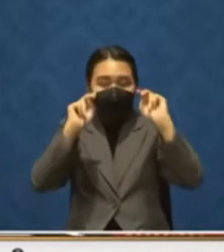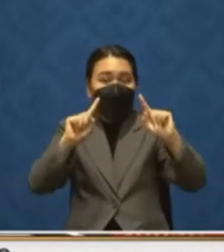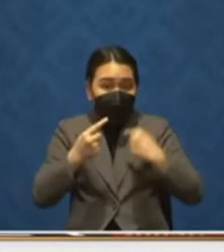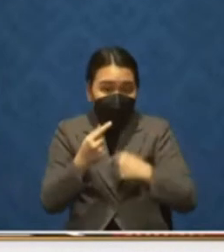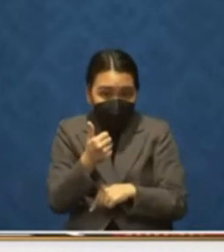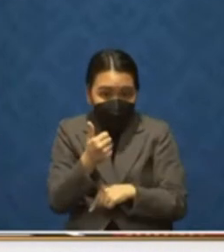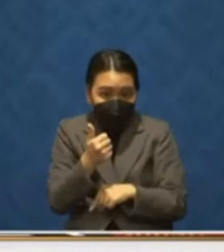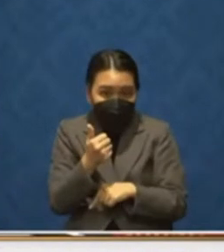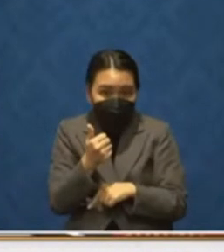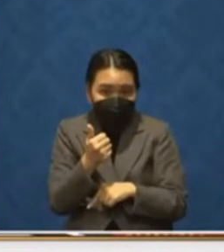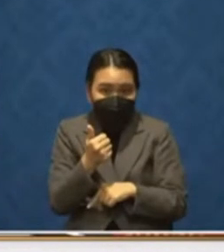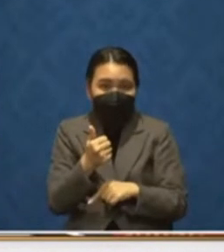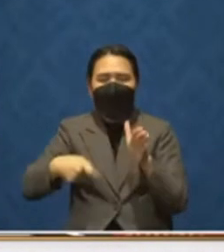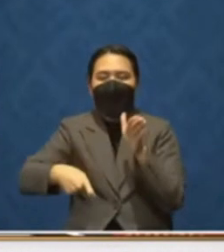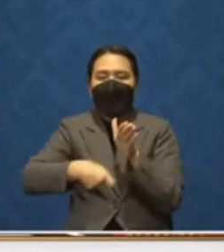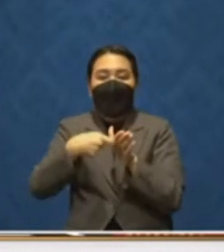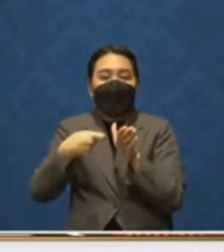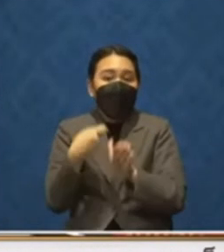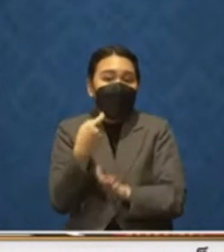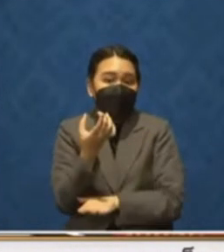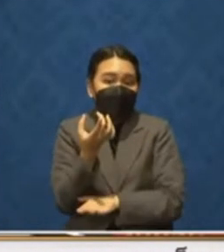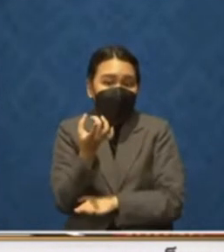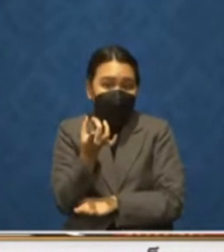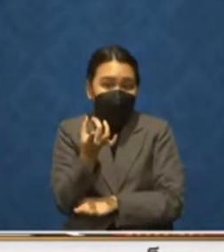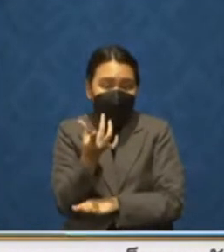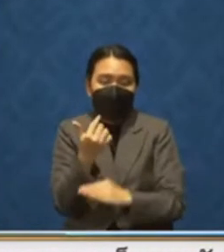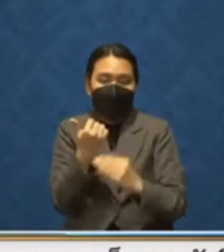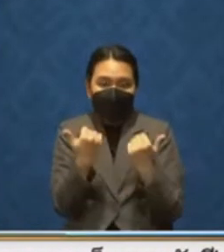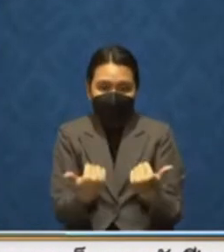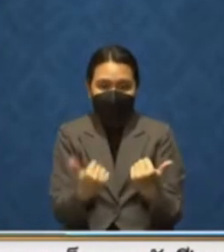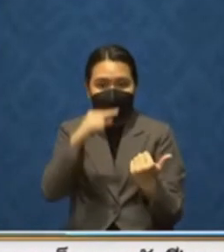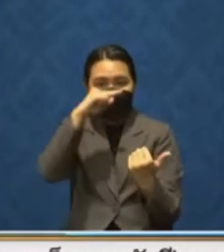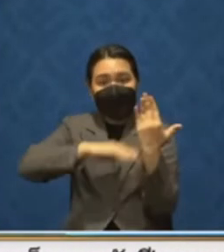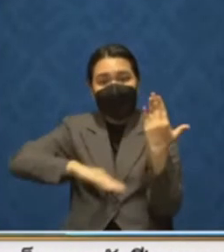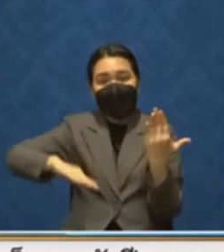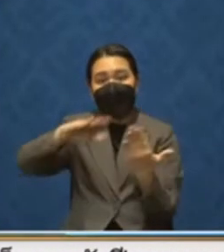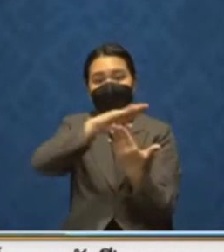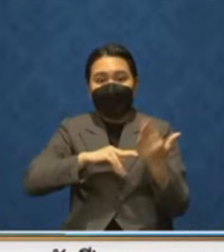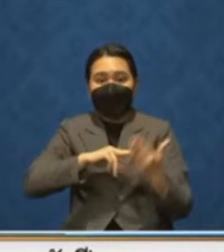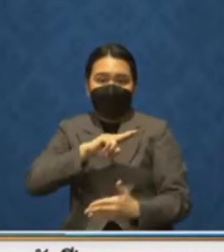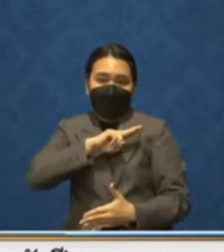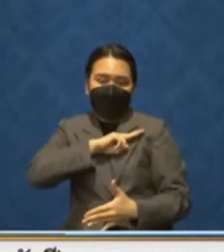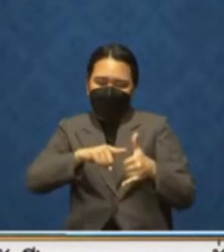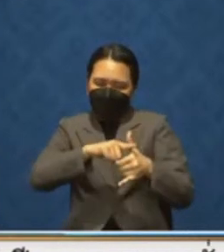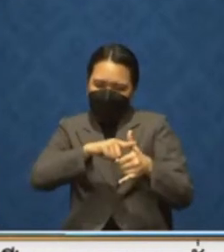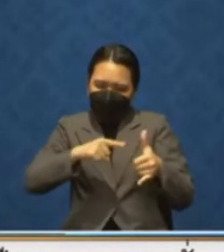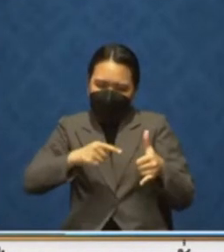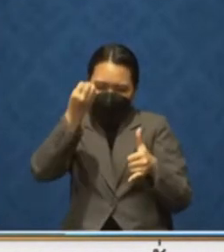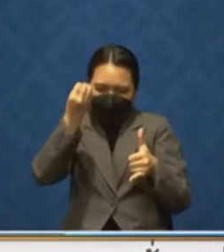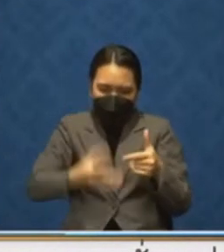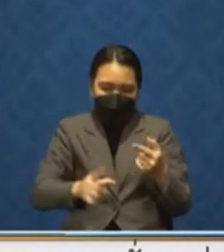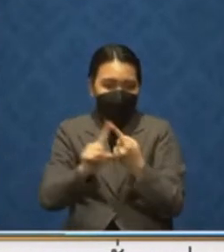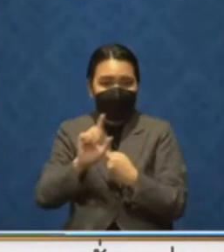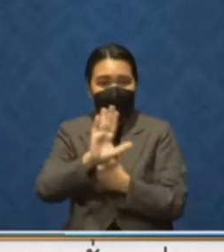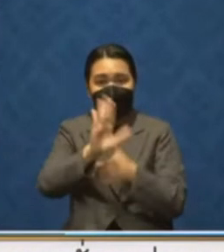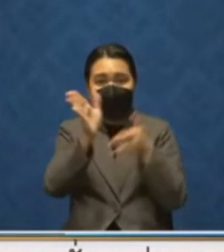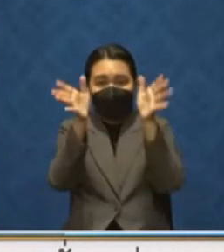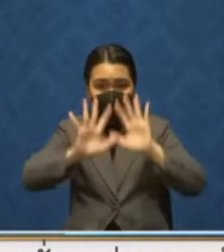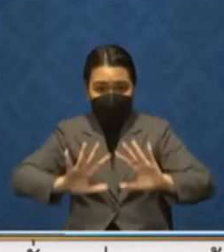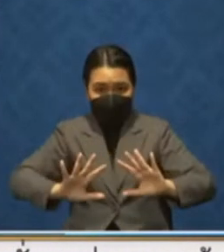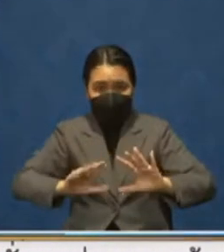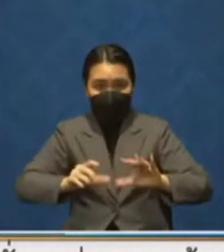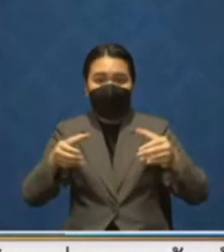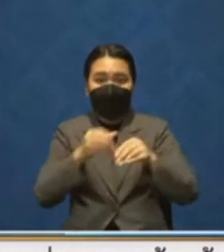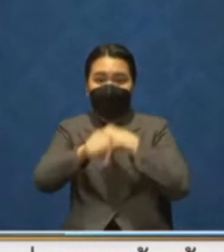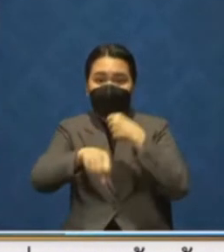ว่าด้วยเหตุผลอะไรที่ประเทศไทยมีคนฆ่าตัวตายมากที่สุดในอาเซียนโดยเฉพาะอย่างยิ่งในกลุ่มคนอายุ